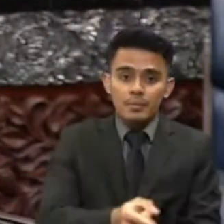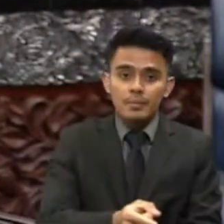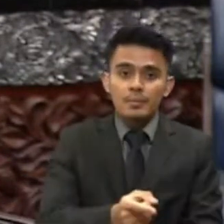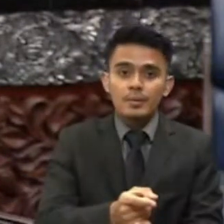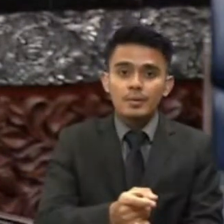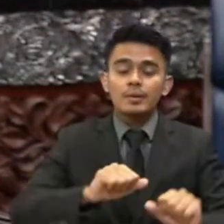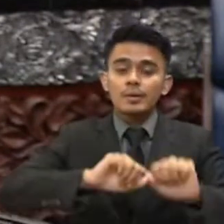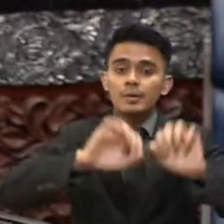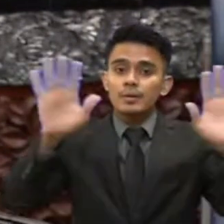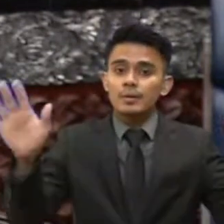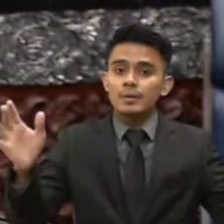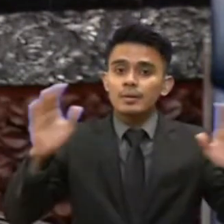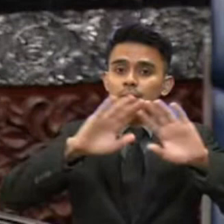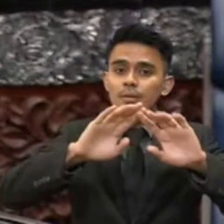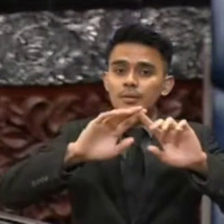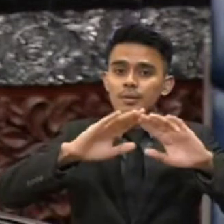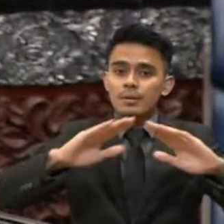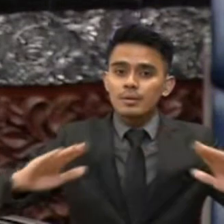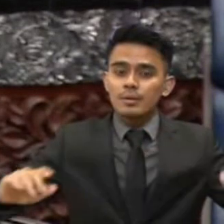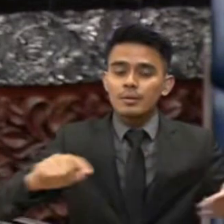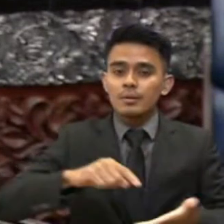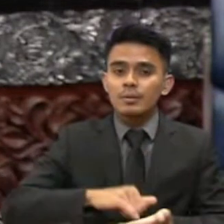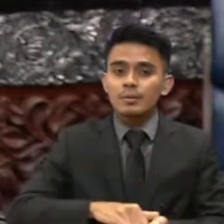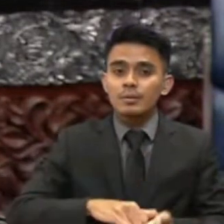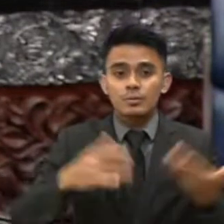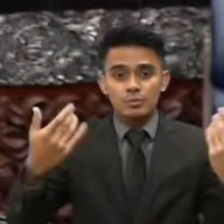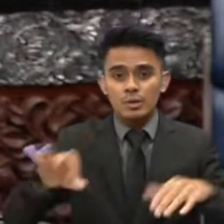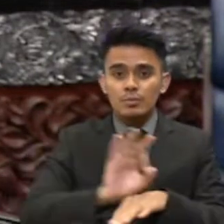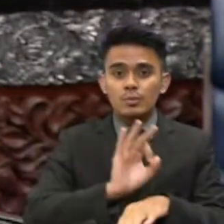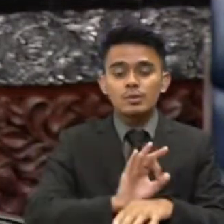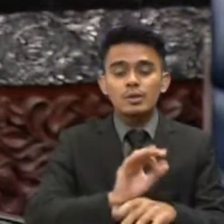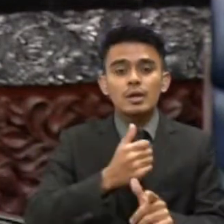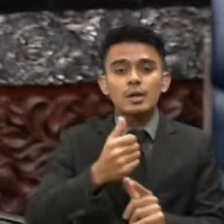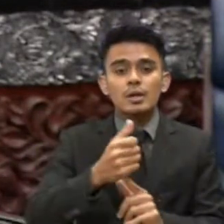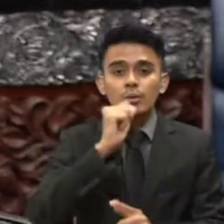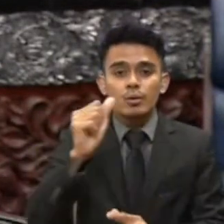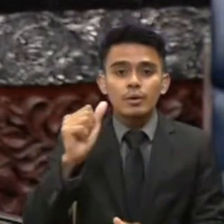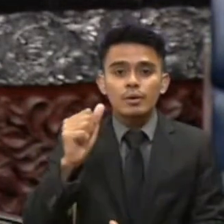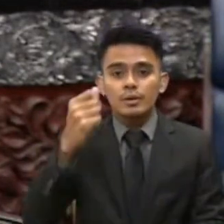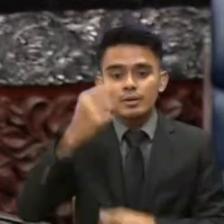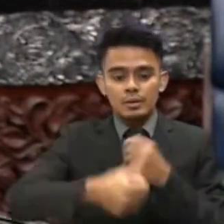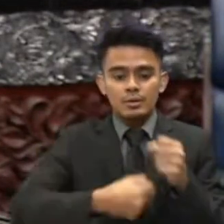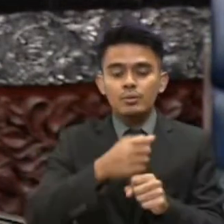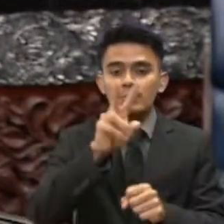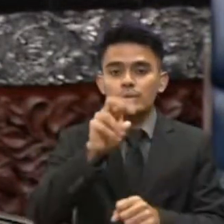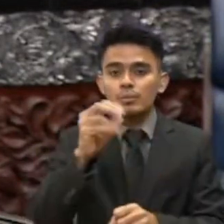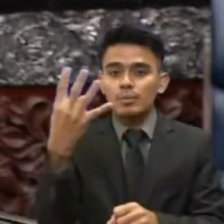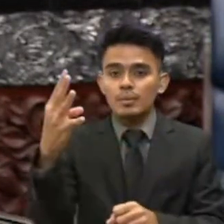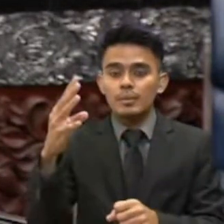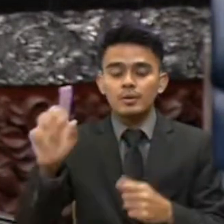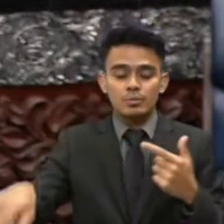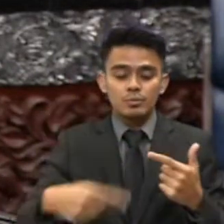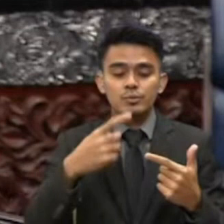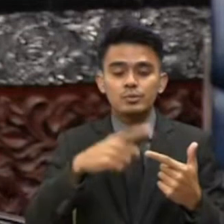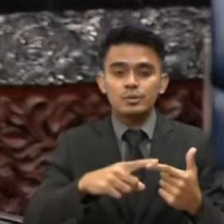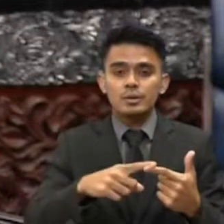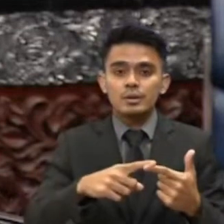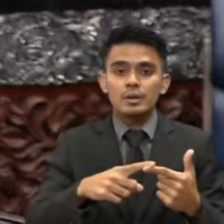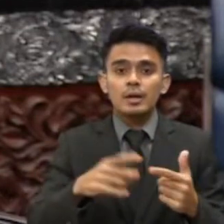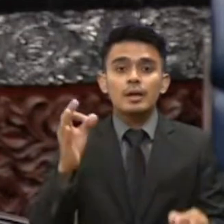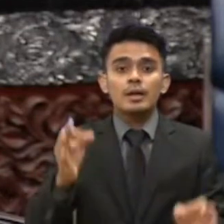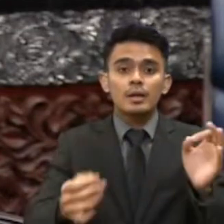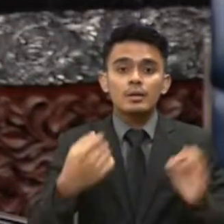sekali Apakah telah berfungsi pada 2014 yang keduanya boleh kita